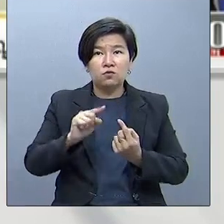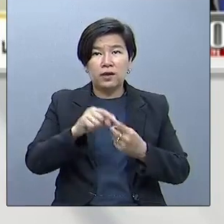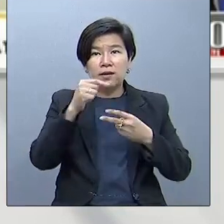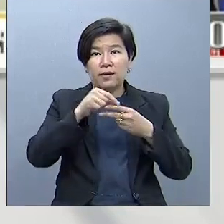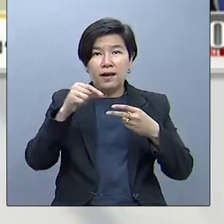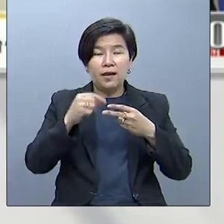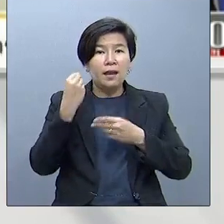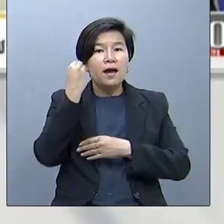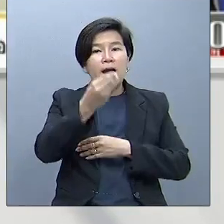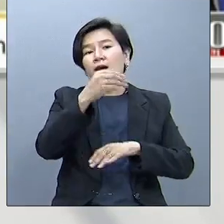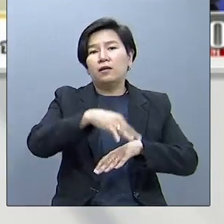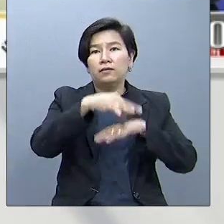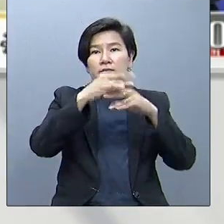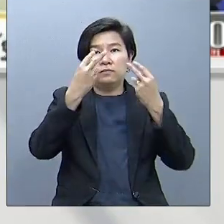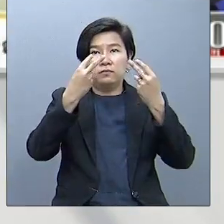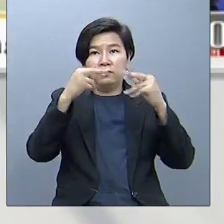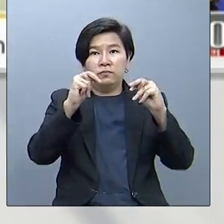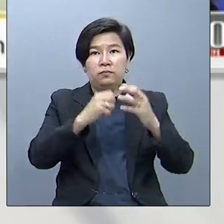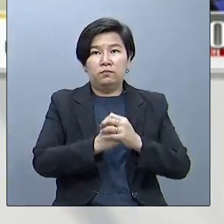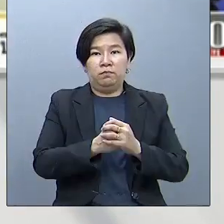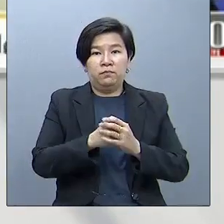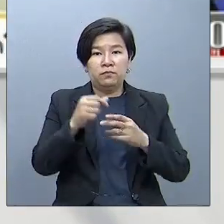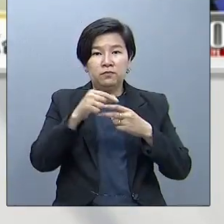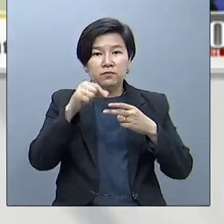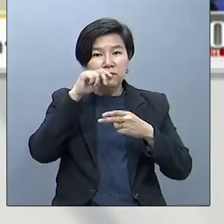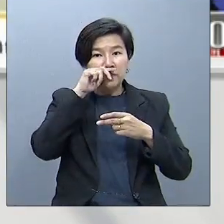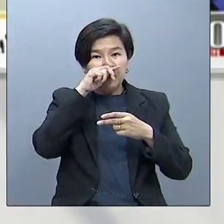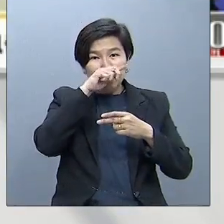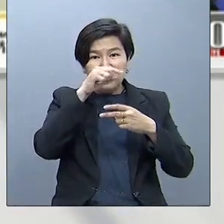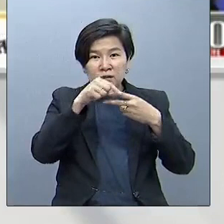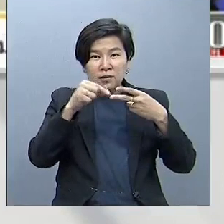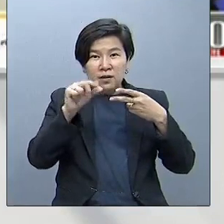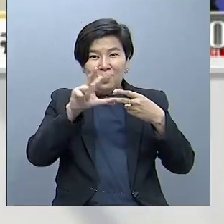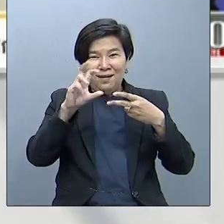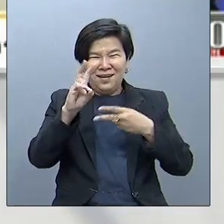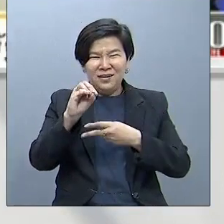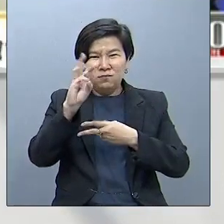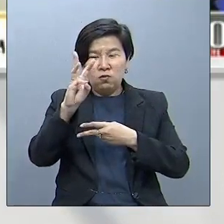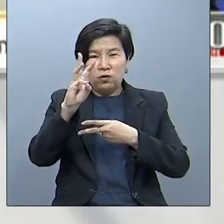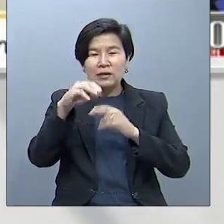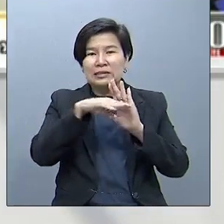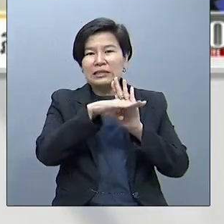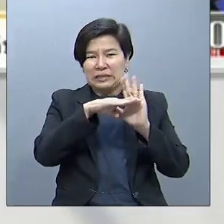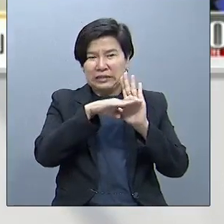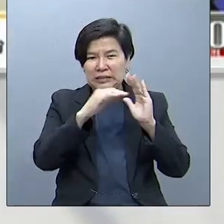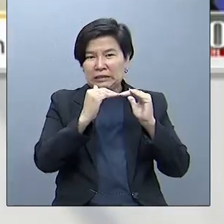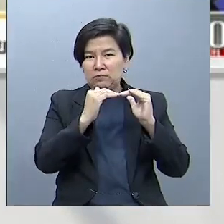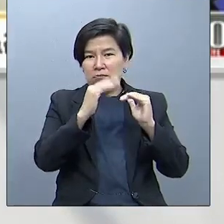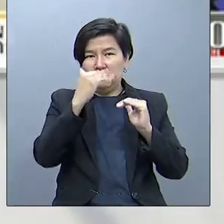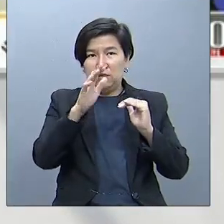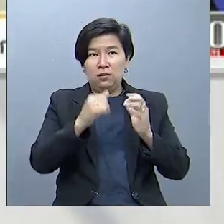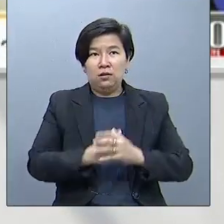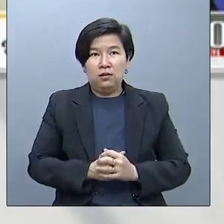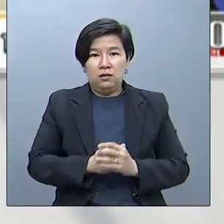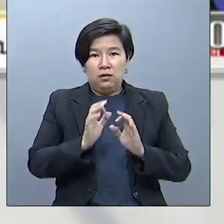เลือกในยกรัฐมนตรีที่จะต้องผ่านตัเลข 376 หรอคร่งหน่ของรัฐชภาให้ได้ด้วยทั้งหมดทั้งมวลเป็นปัจัสำคัททำ